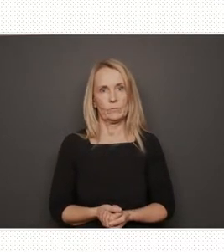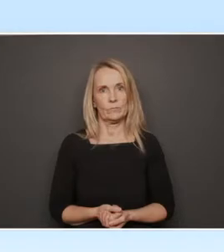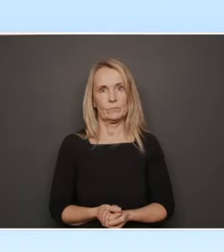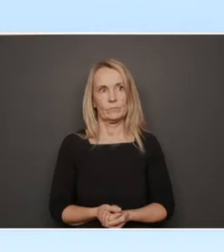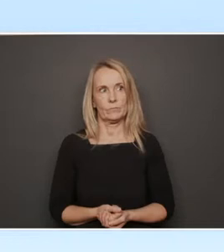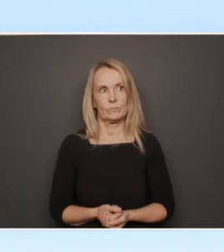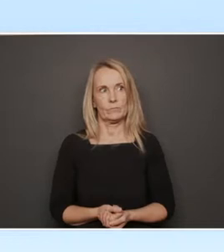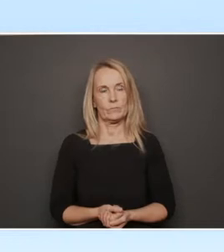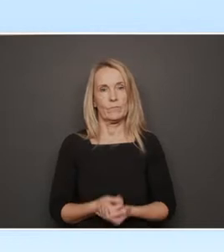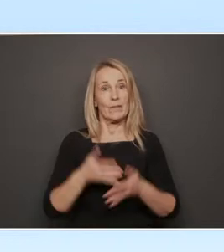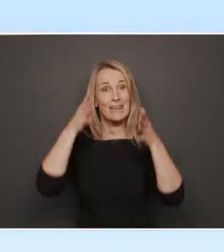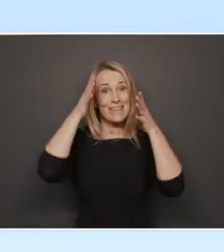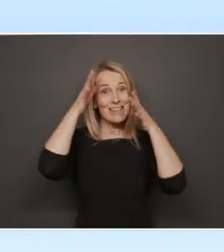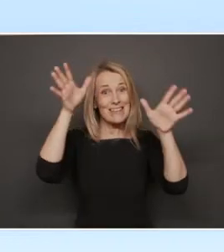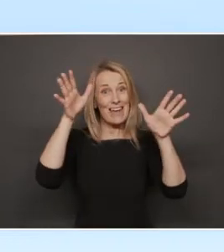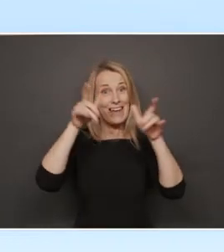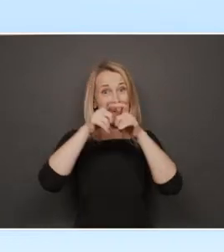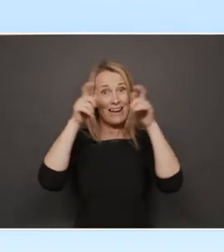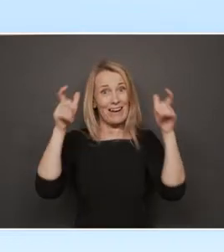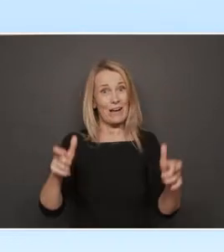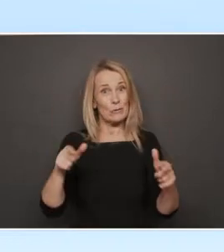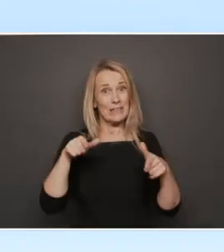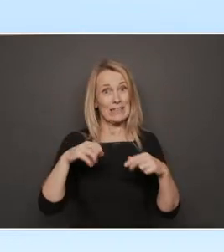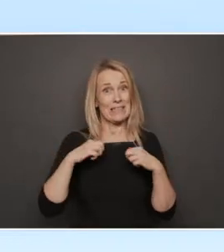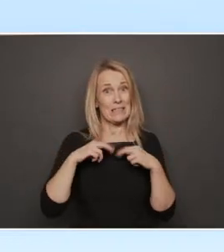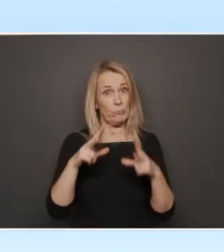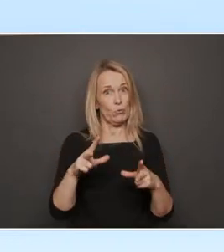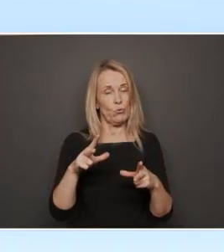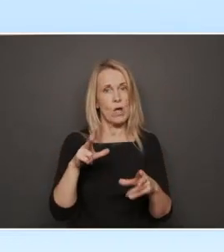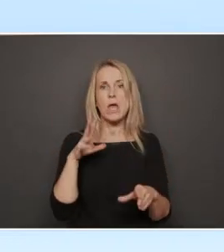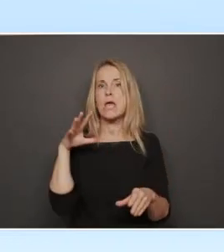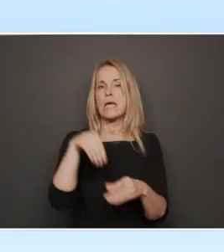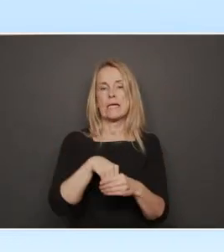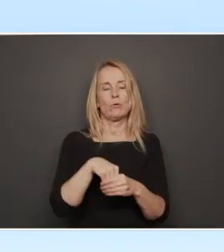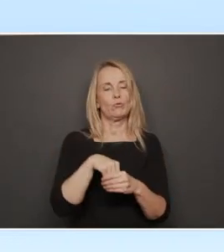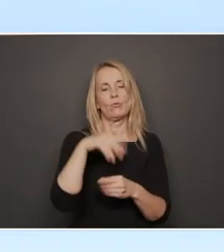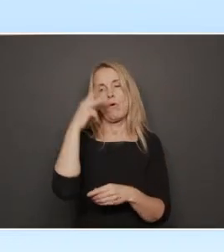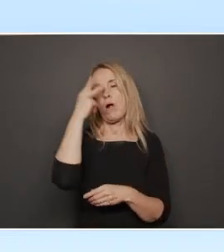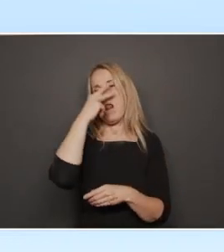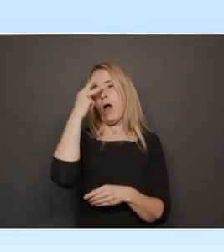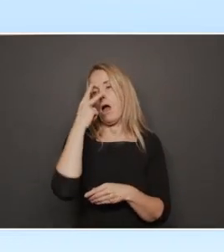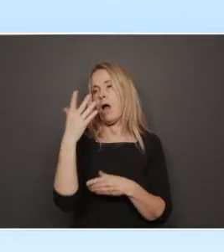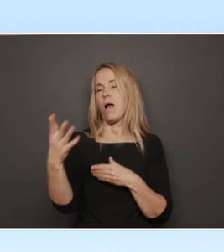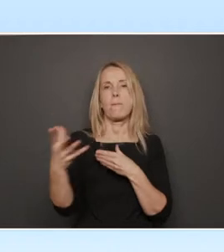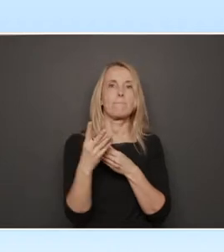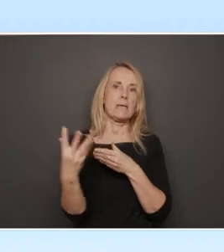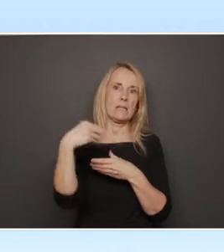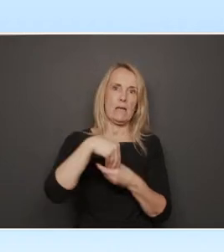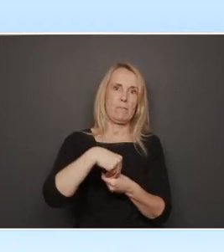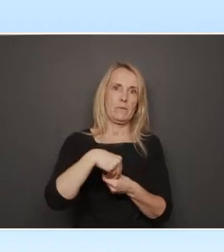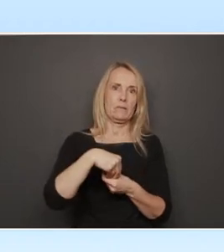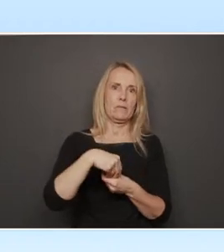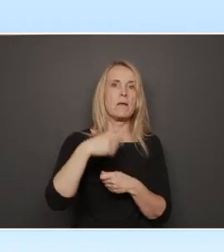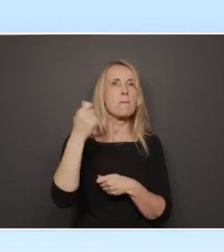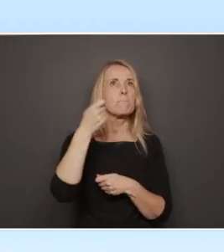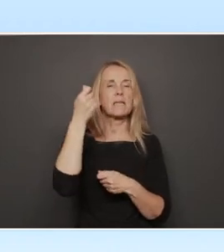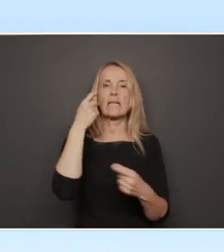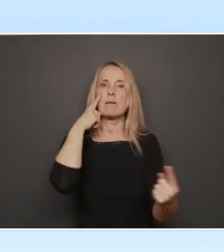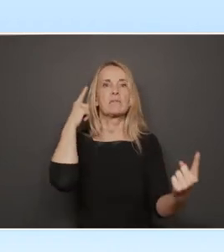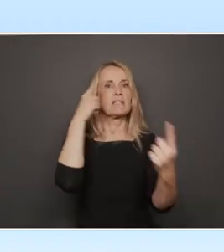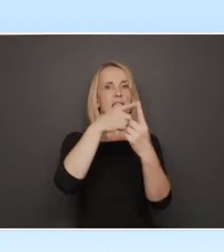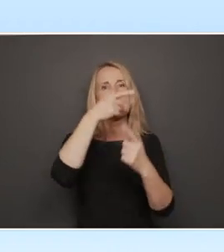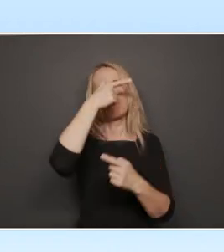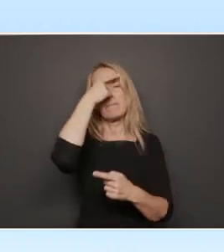Beim IKEA-Einrichtungshaus Innsbruck steht Inklusion für Einbeziehung. Der Betrieb strebt danach, dass sich Menschen